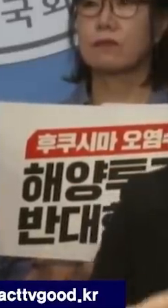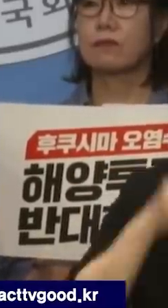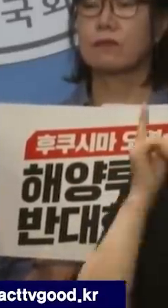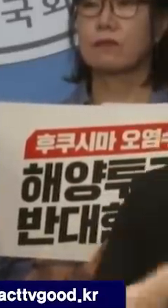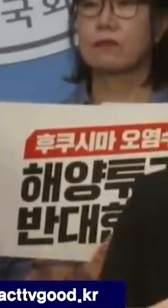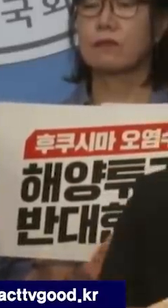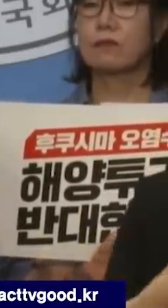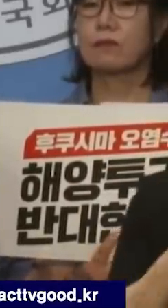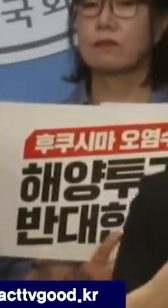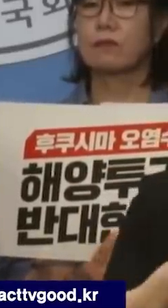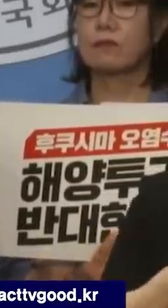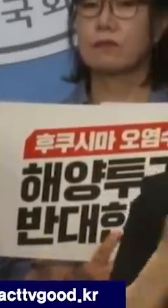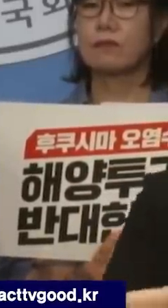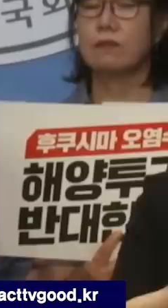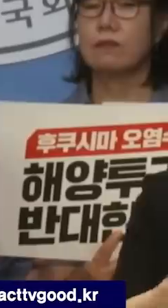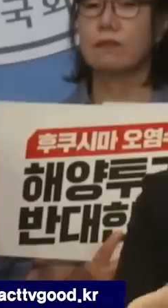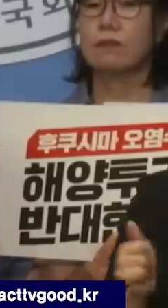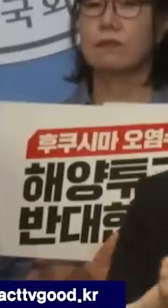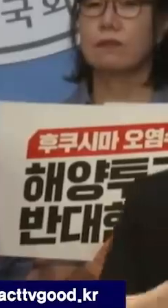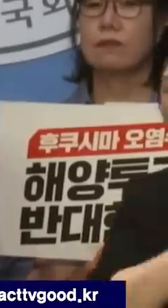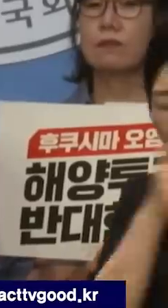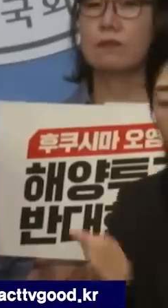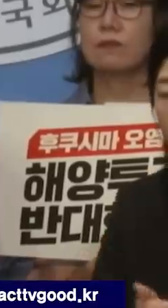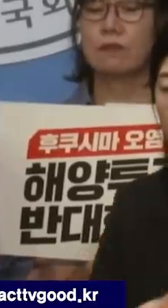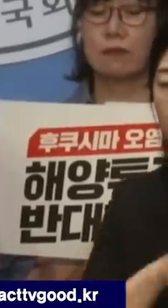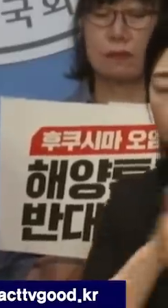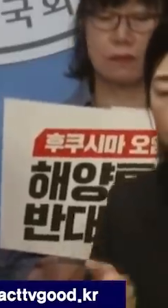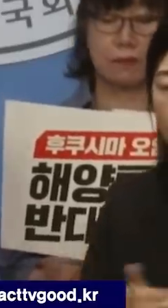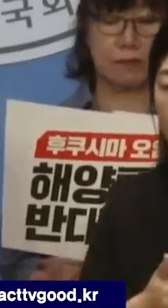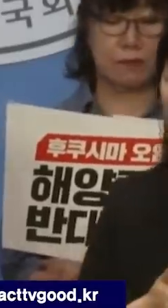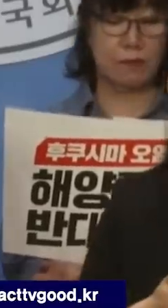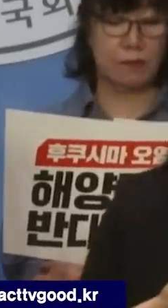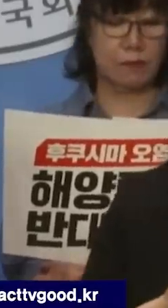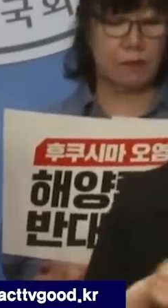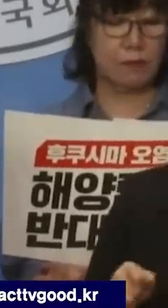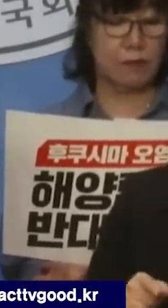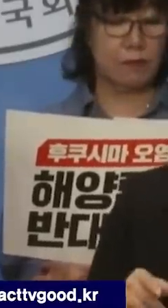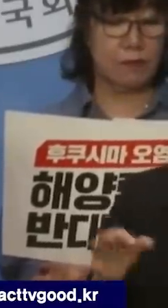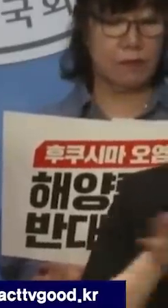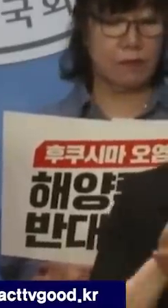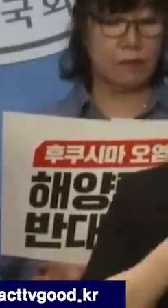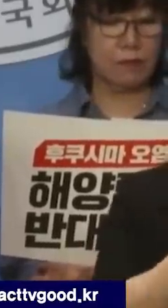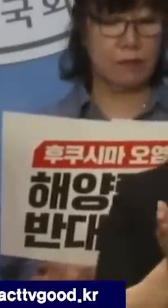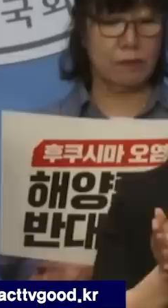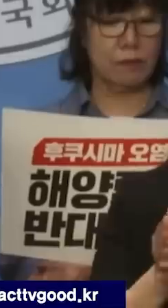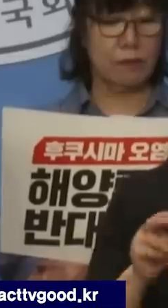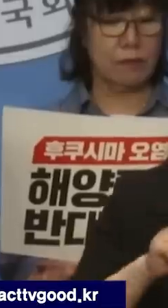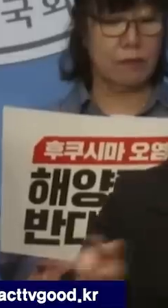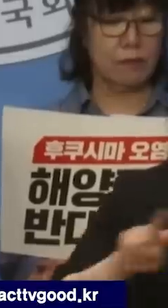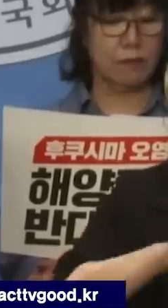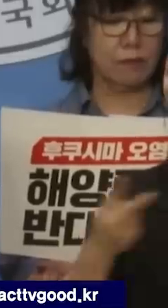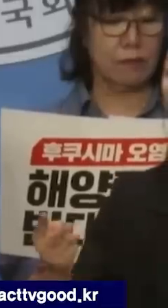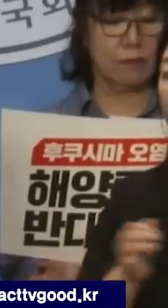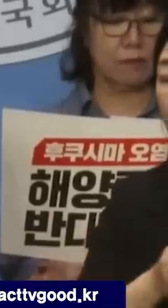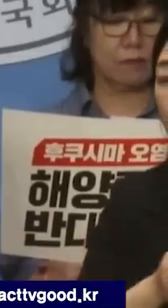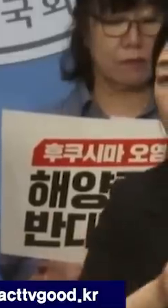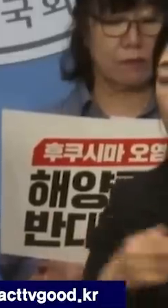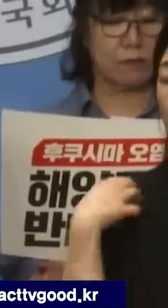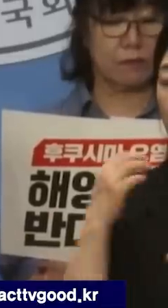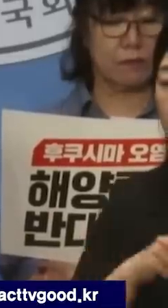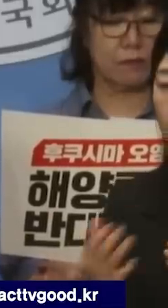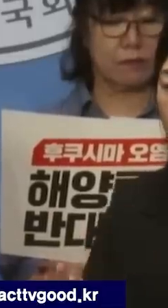초토화되었고 수많은 소상공인들이 눈물을 머금은 채 업종을 변경했다. 이를